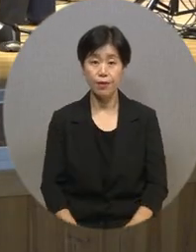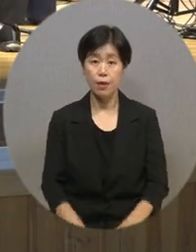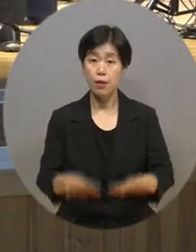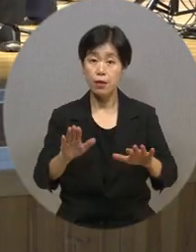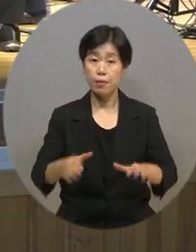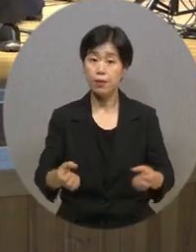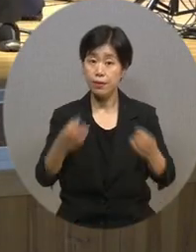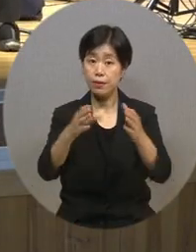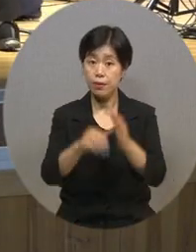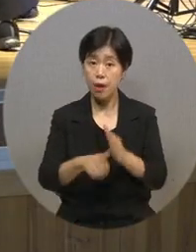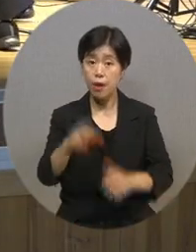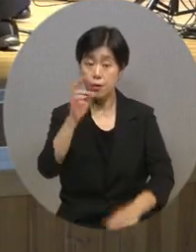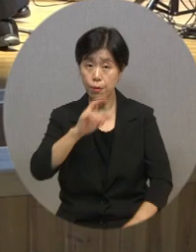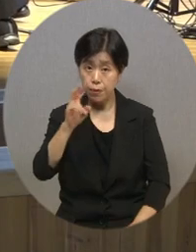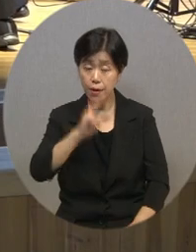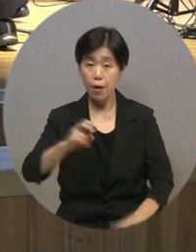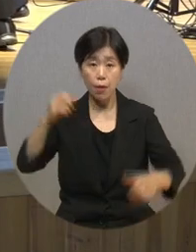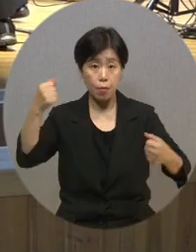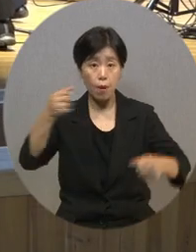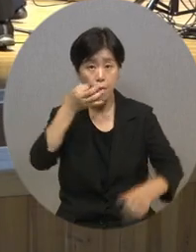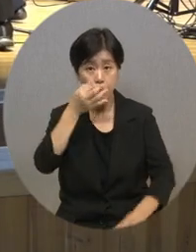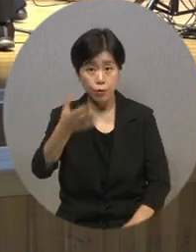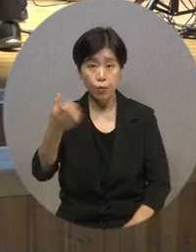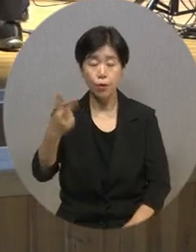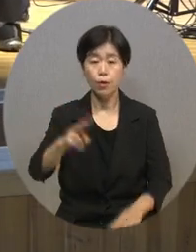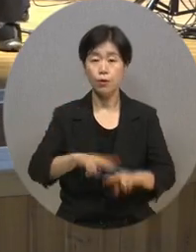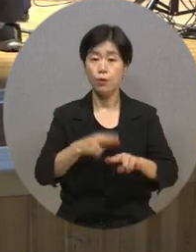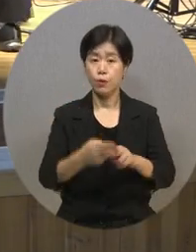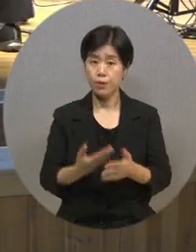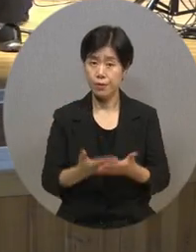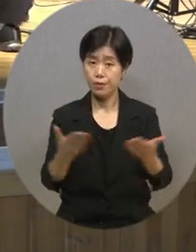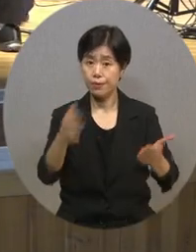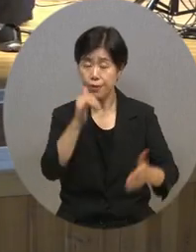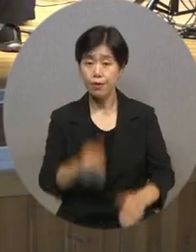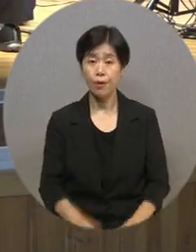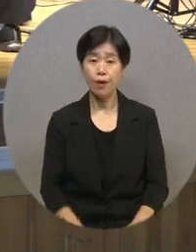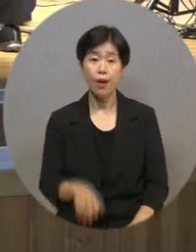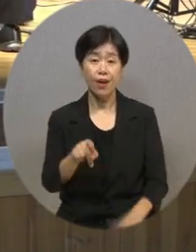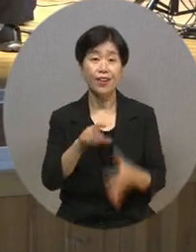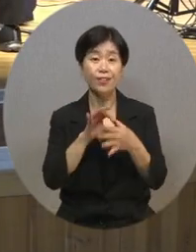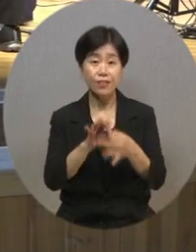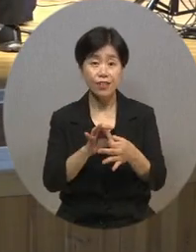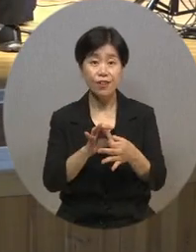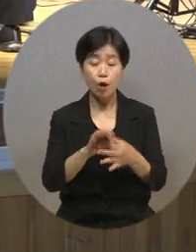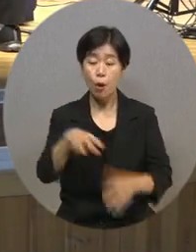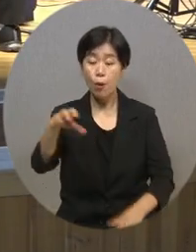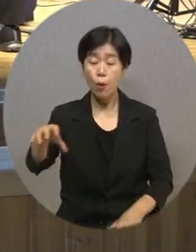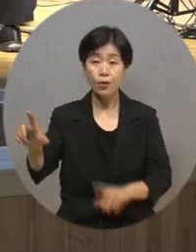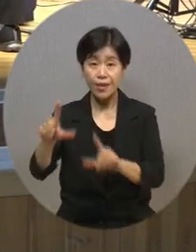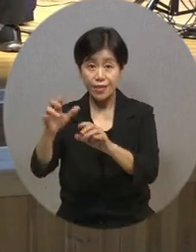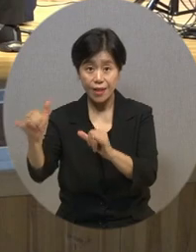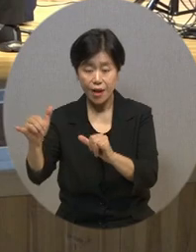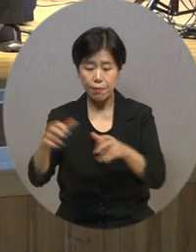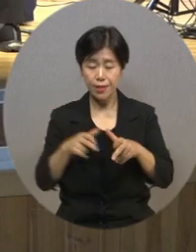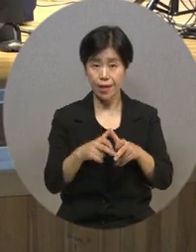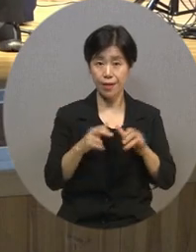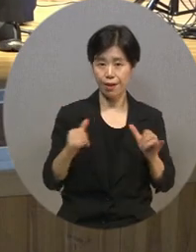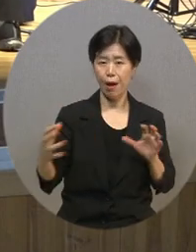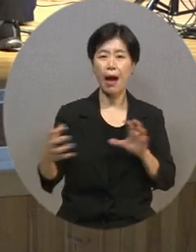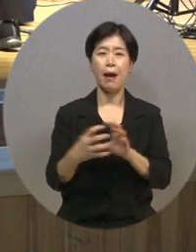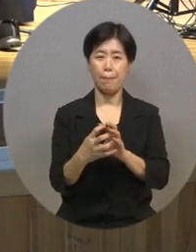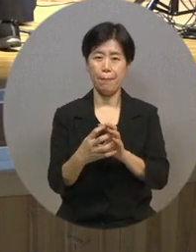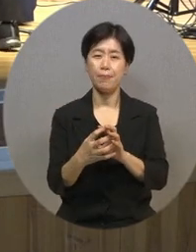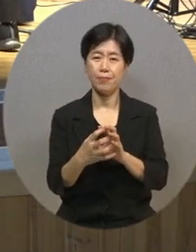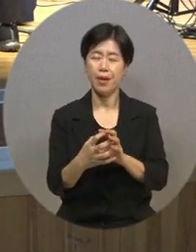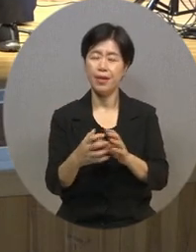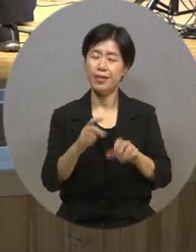공연과 그리고 무료급식 그리고 선물세트를 준비하게 되었는데요. 이걸 통해서 지역주민과 장애인이 서로 통합되고 연대할 수